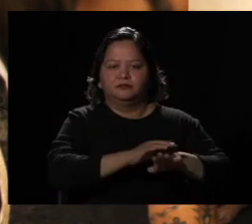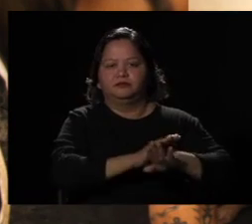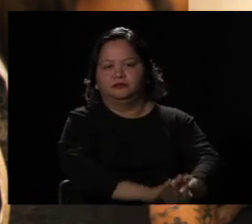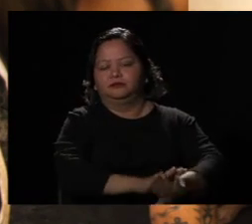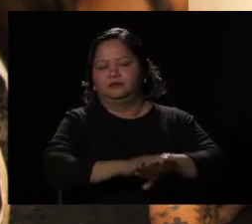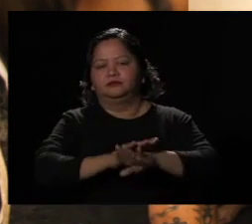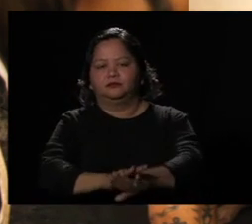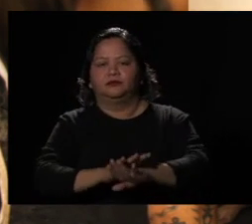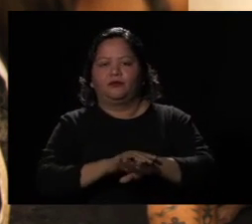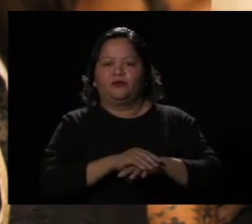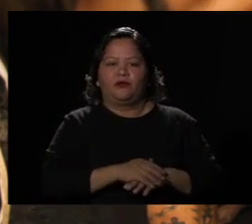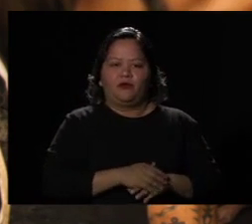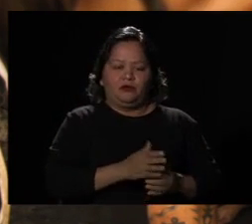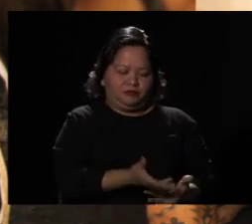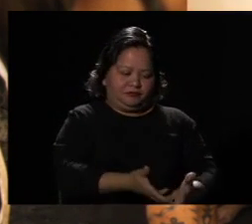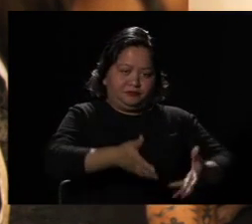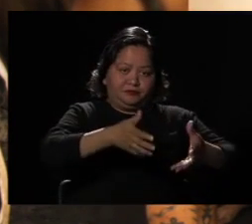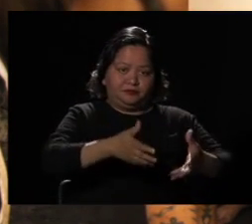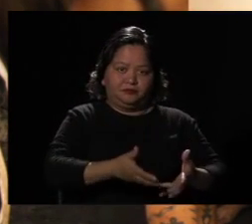lusong